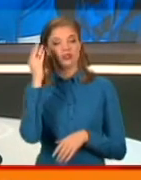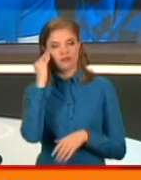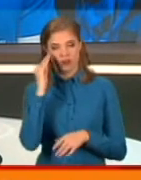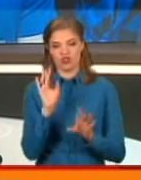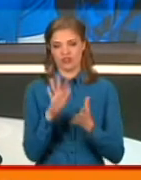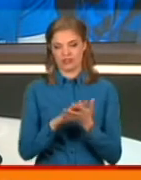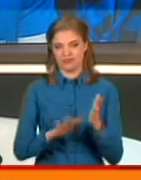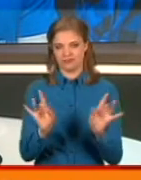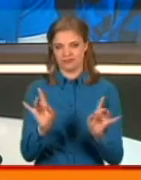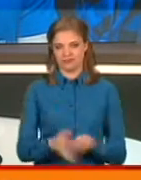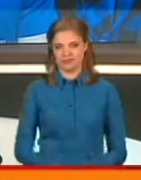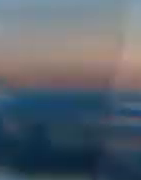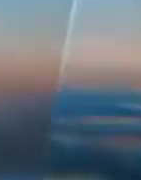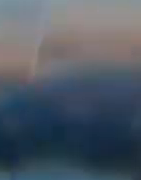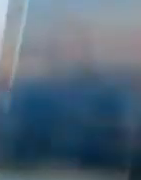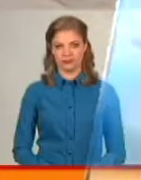збирав Сергій Єременко.